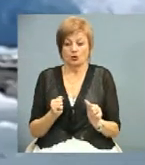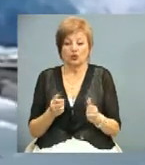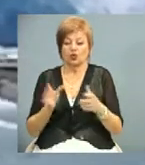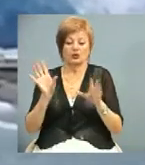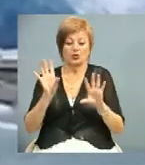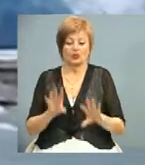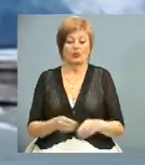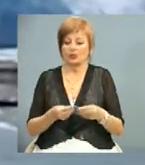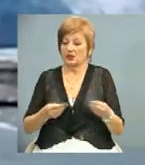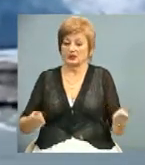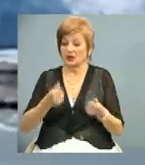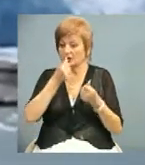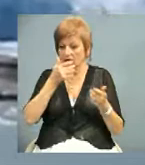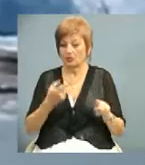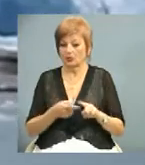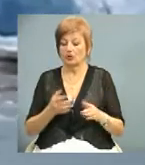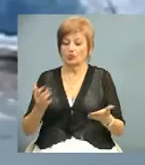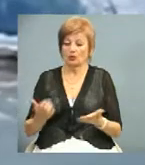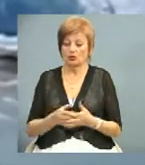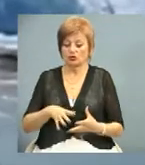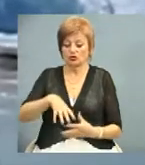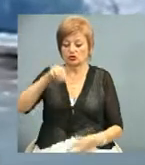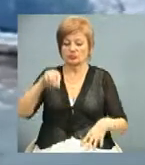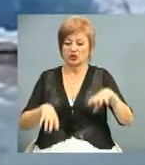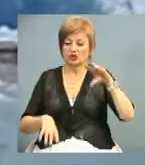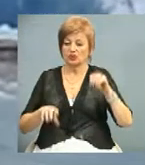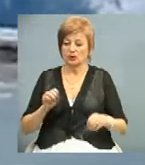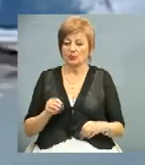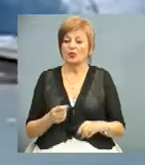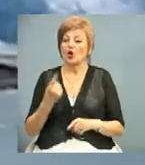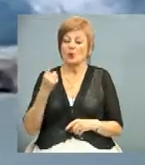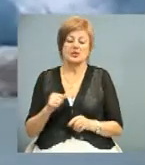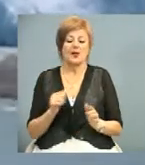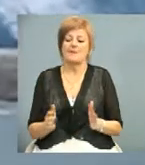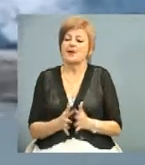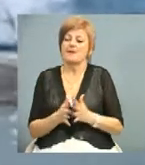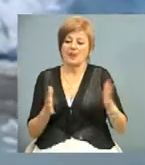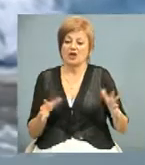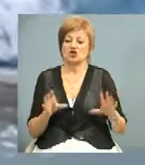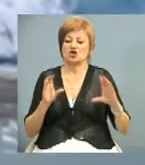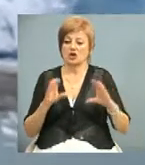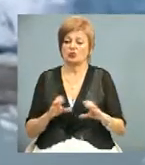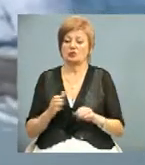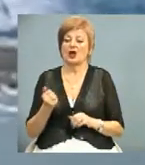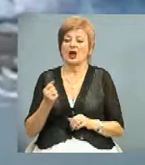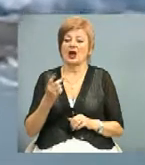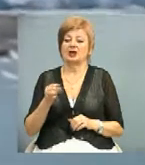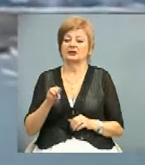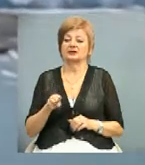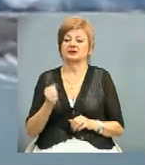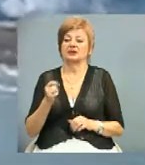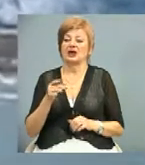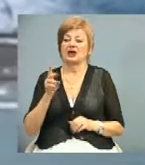встигає розтанути. Так і утворюються цілі крижані брили. Один із найбільших льодовиків знаходиться в Антарктиді. Коли